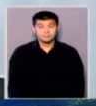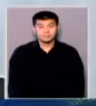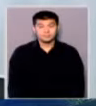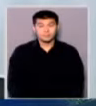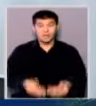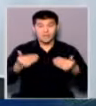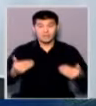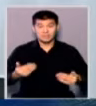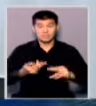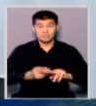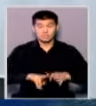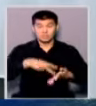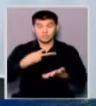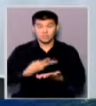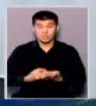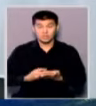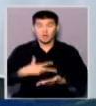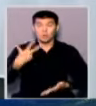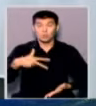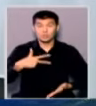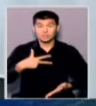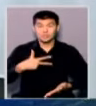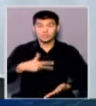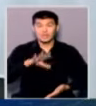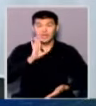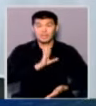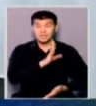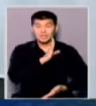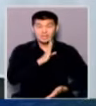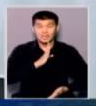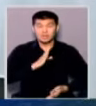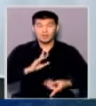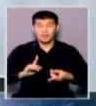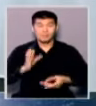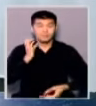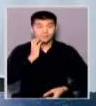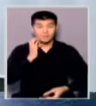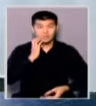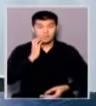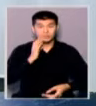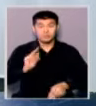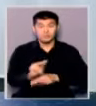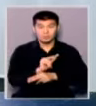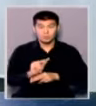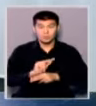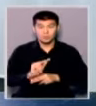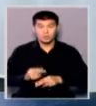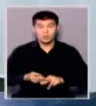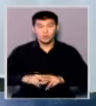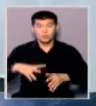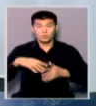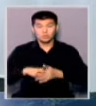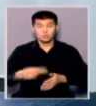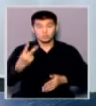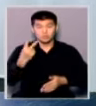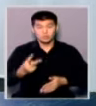Қазіргі сәтте стационарымызда 30-тан астам әйел адам, жүкті әйел адам стационар ем алуда. Оның ішінде